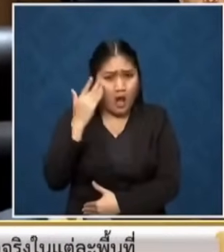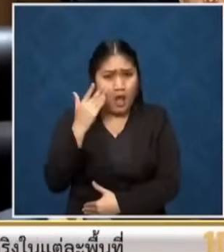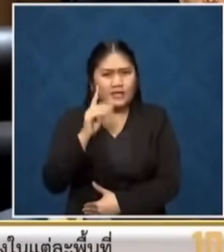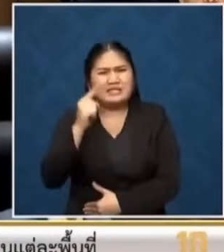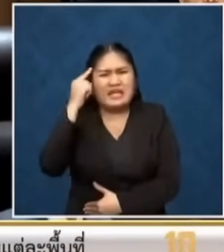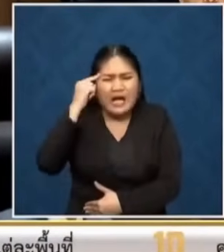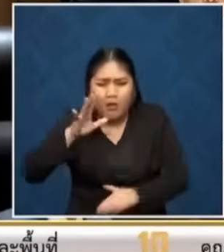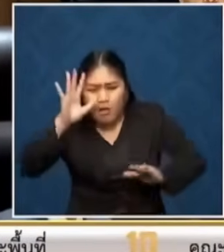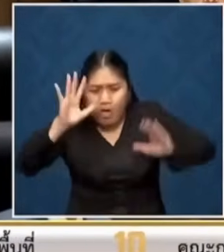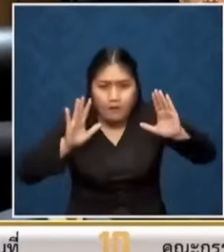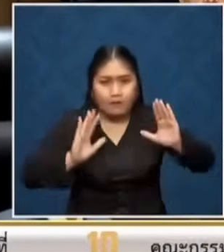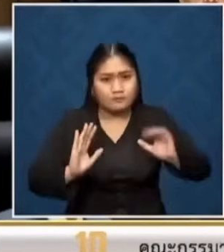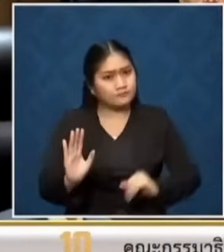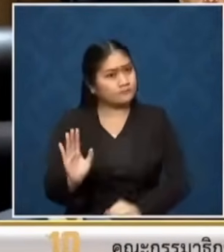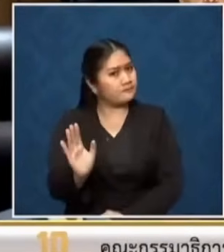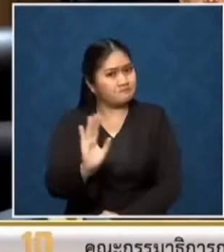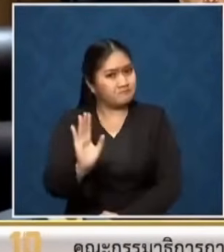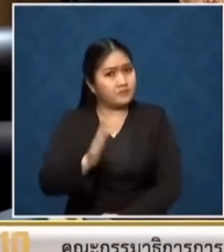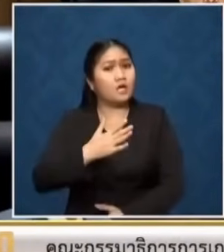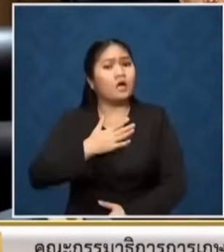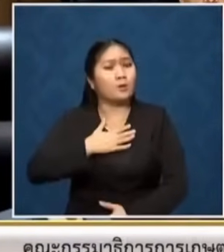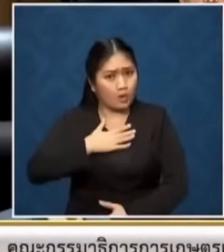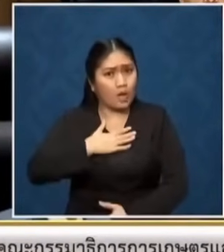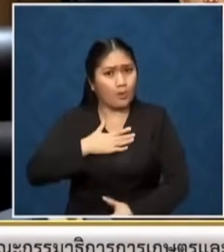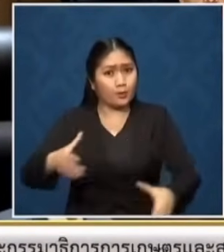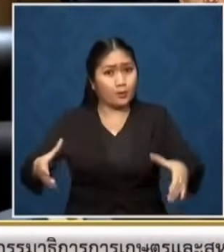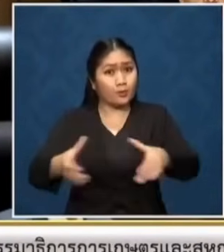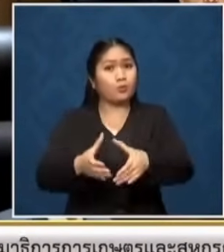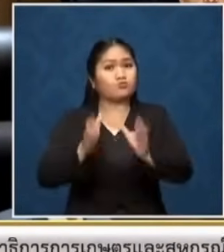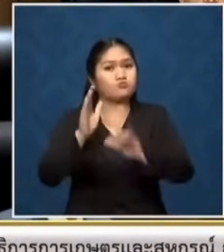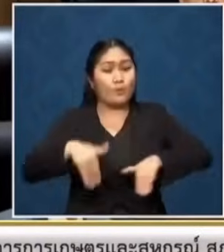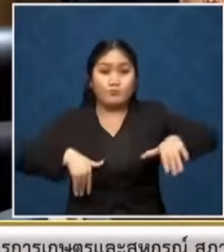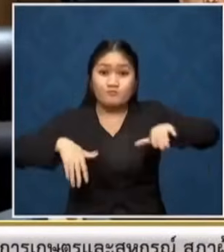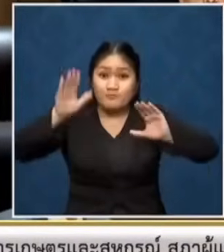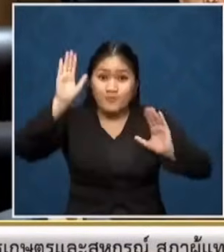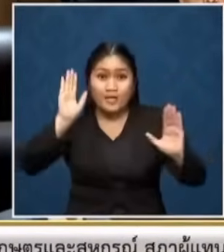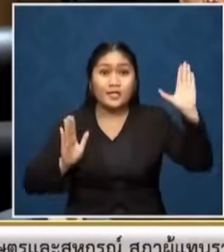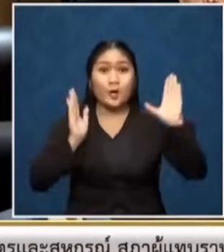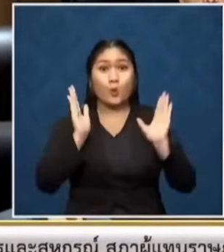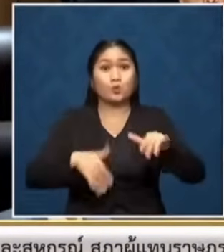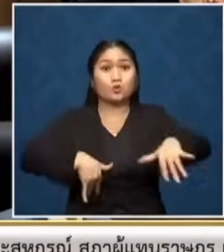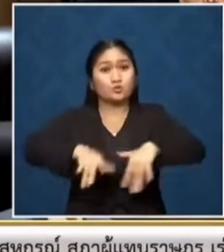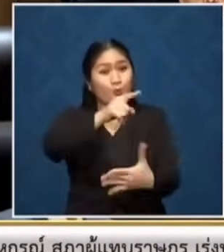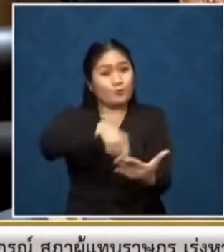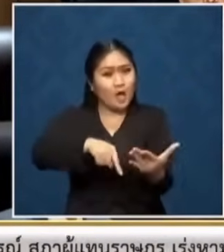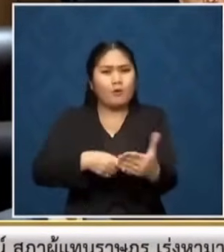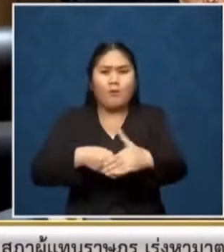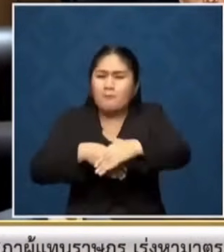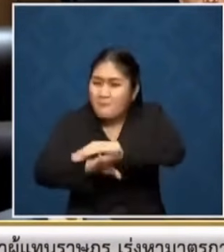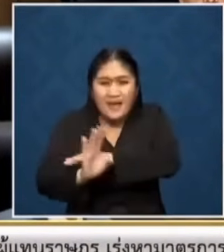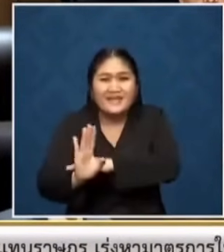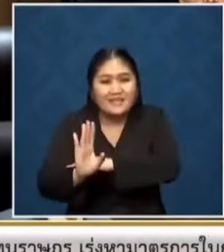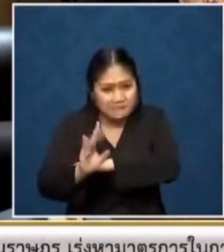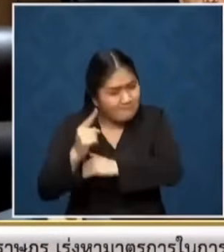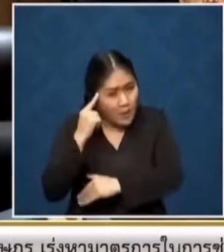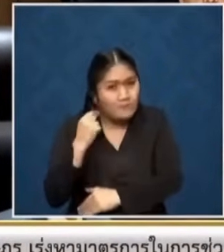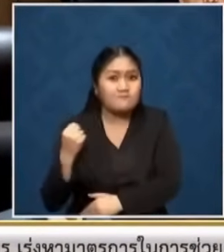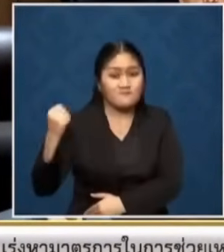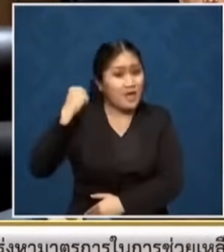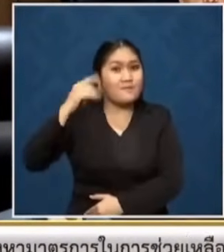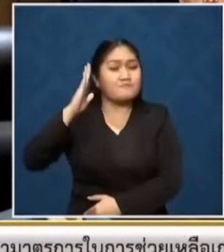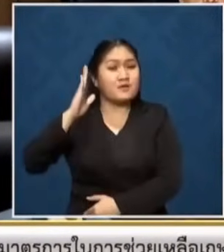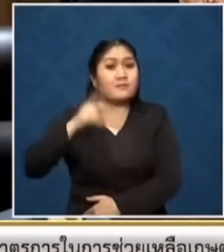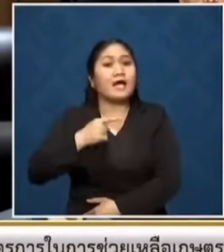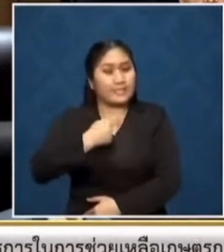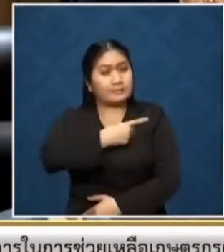ยครับฝั่งพวกเรานี่มาจากประชาธิปไตยมาจากประชาชนครับไม่หนีครับผมยืนยันตัดหัวผมทิ้งก็ได้พว